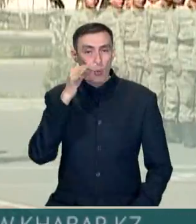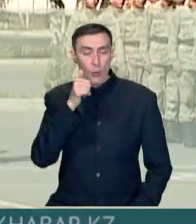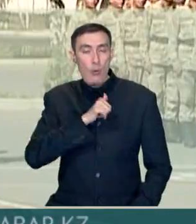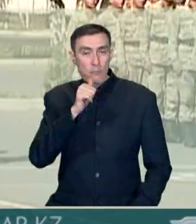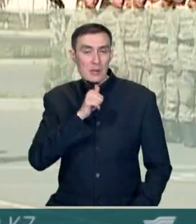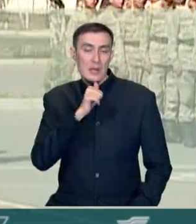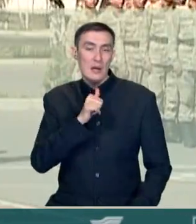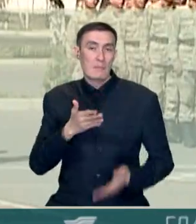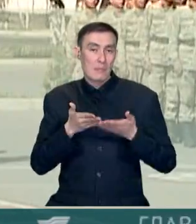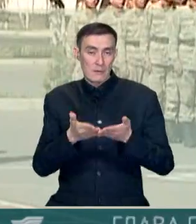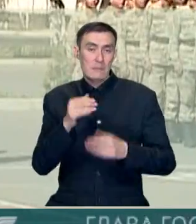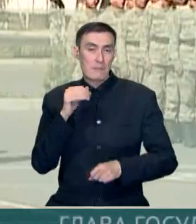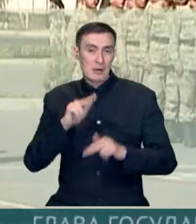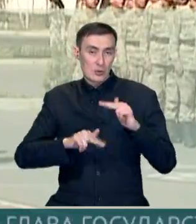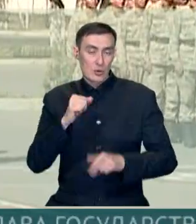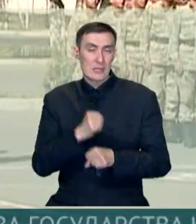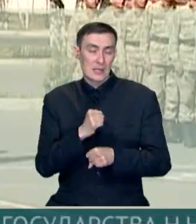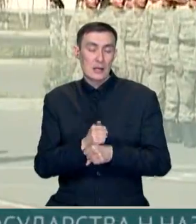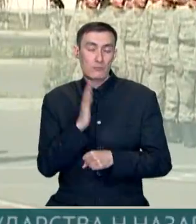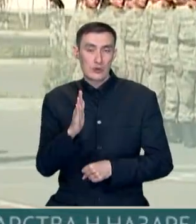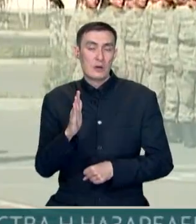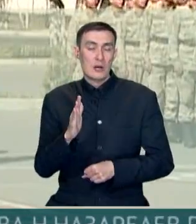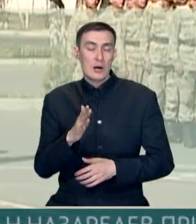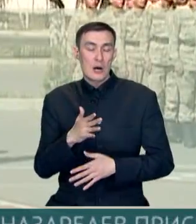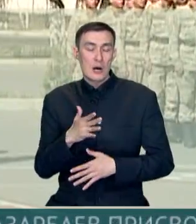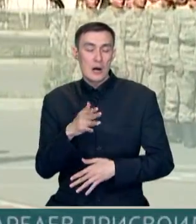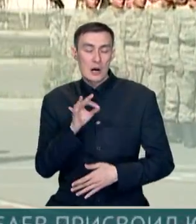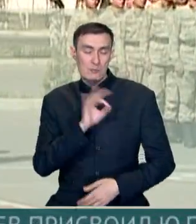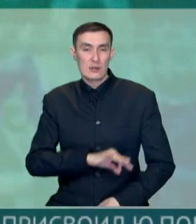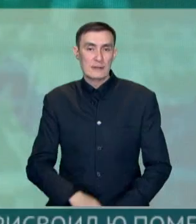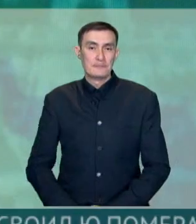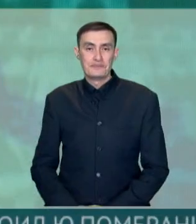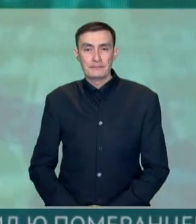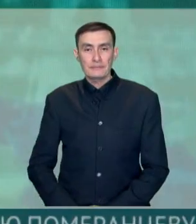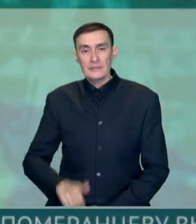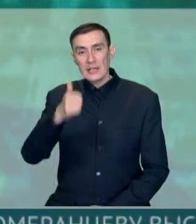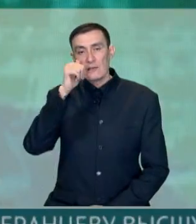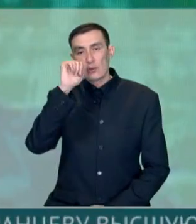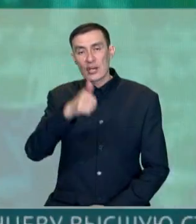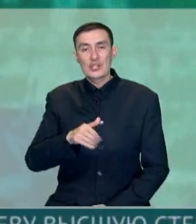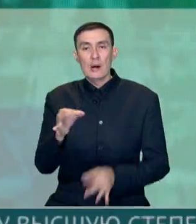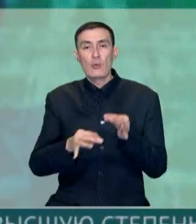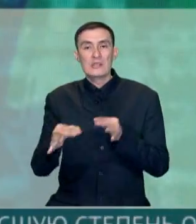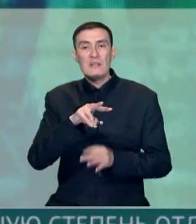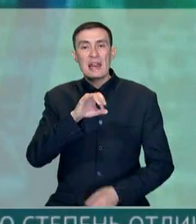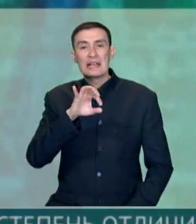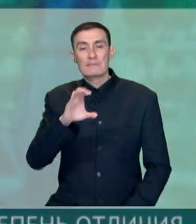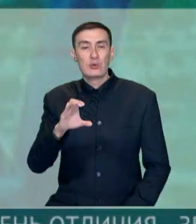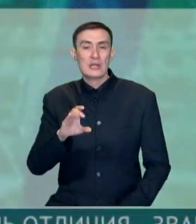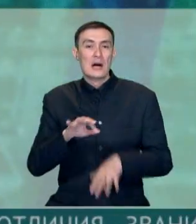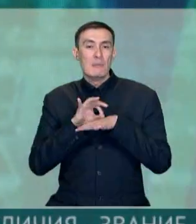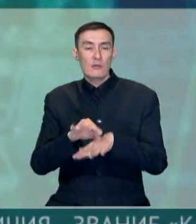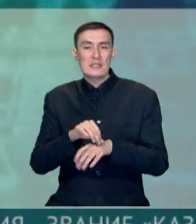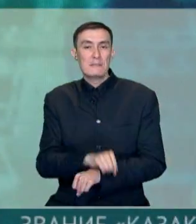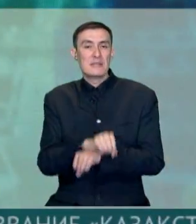и мы их, я думаю, будем активно эксплуатировать. К новостям в мире. На греческом острове Лесбос